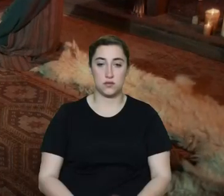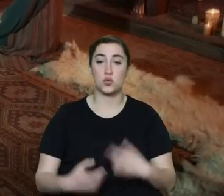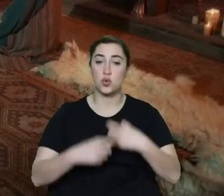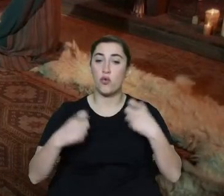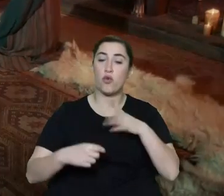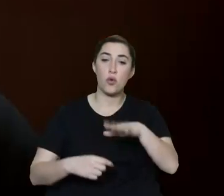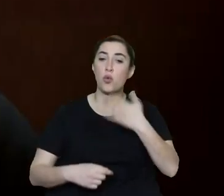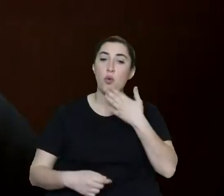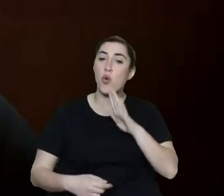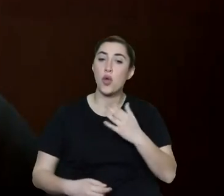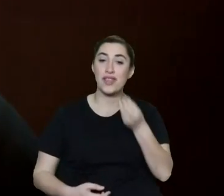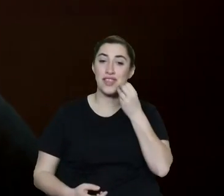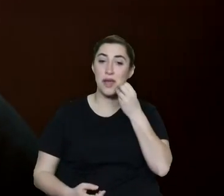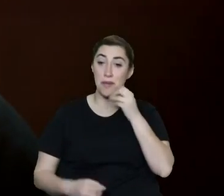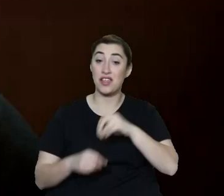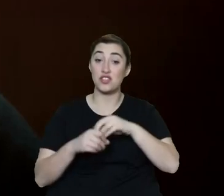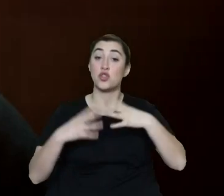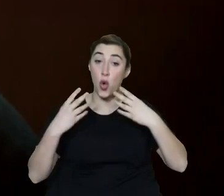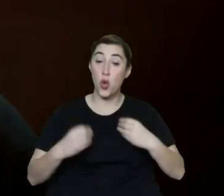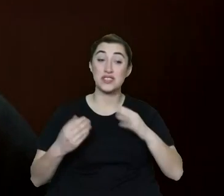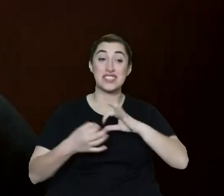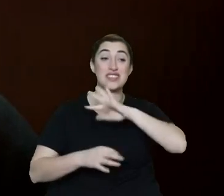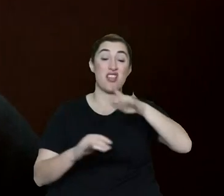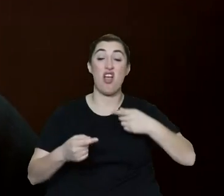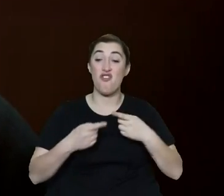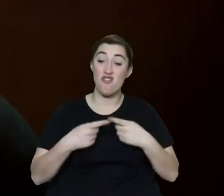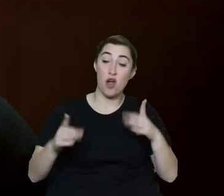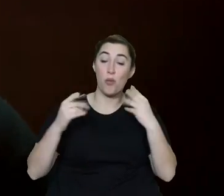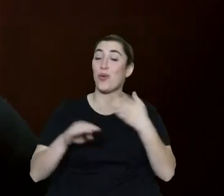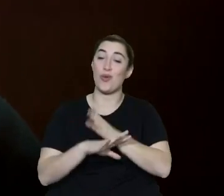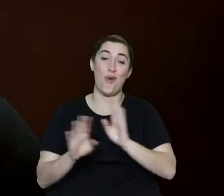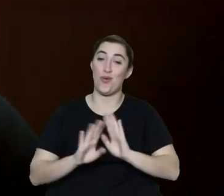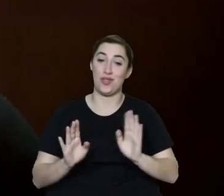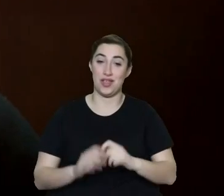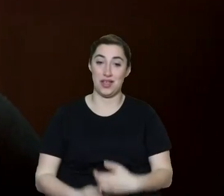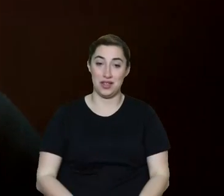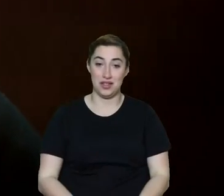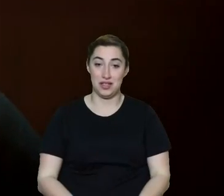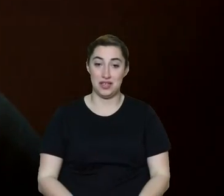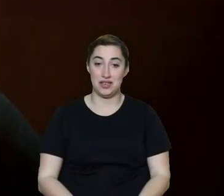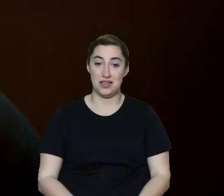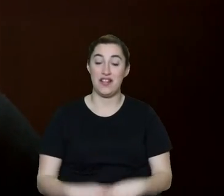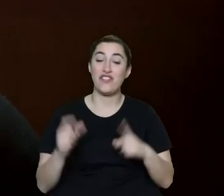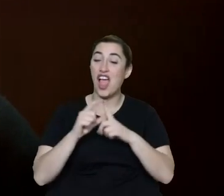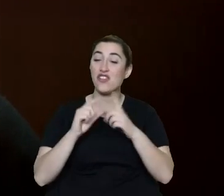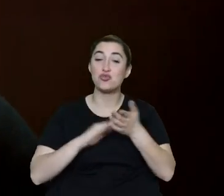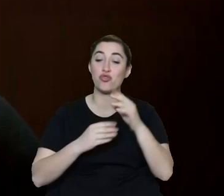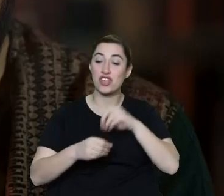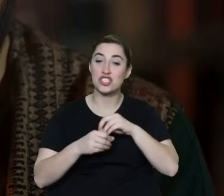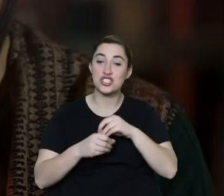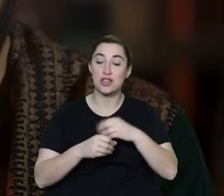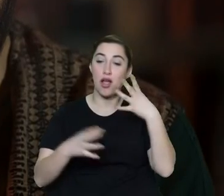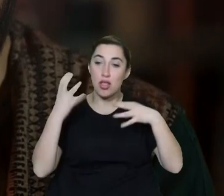Sofrada yok idin. Yemekte dahi olsa cemaatten ayrı düşmek doğru değildir. Derviş mutfakta